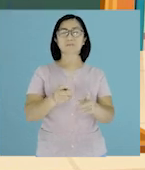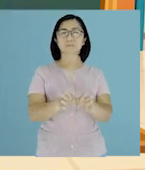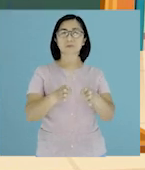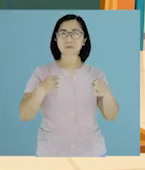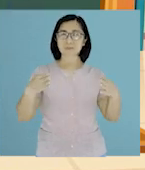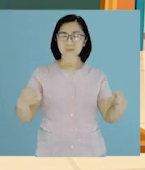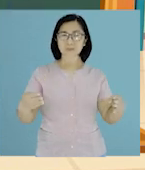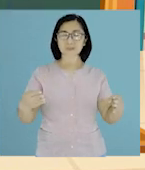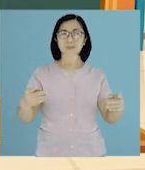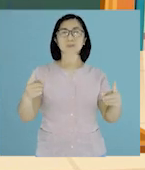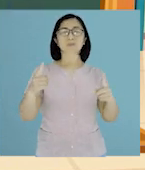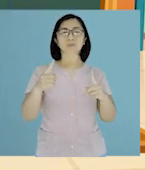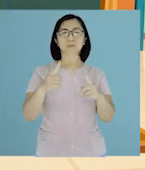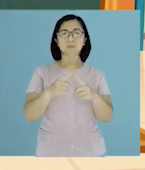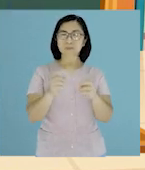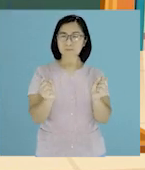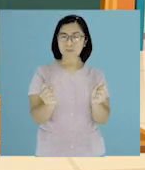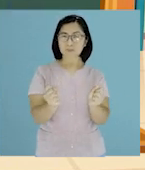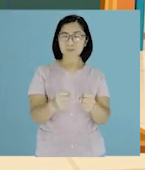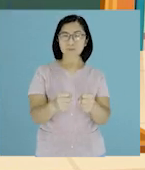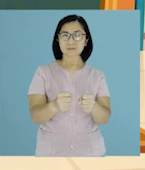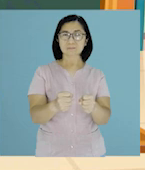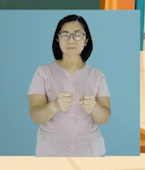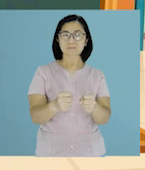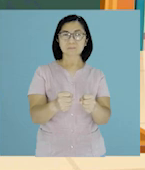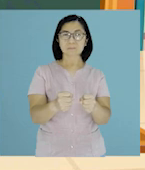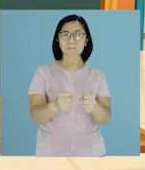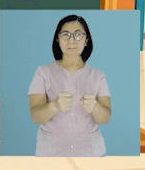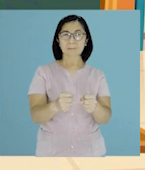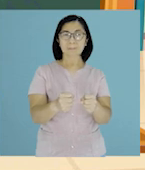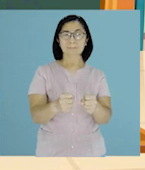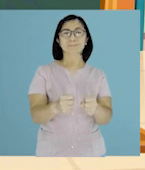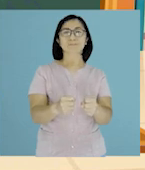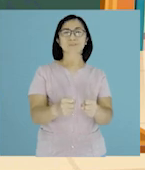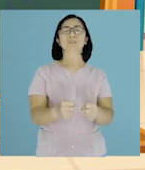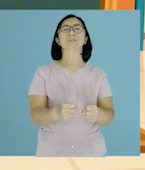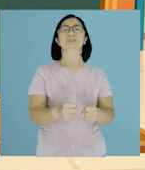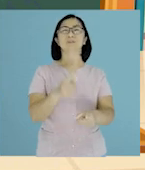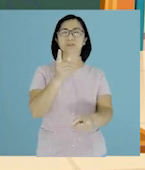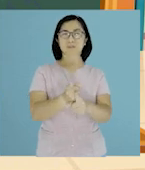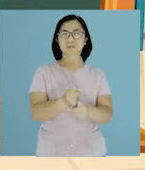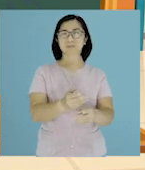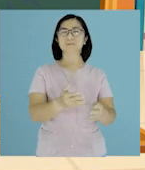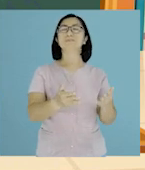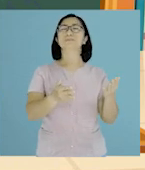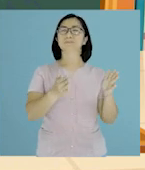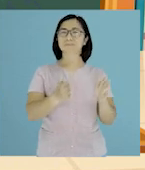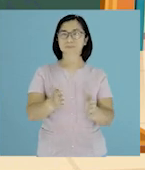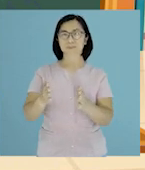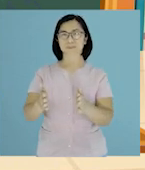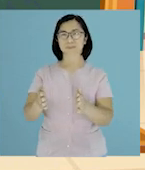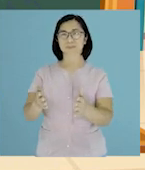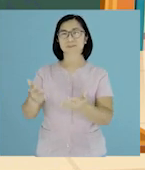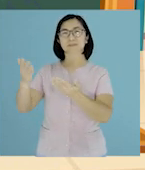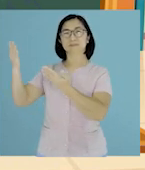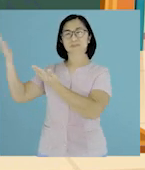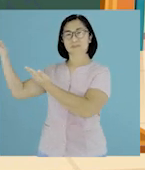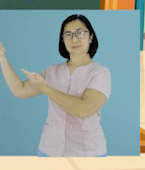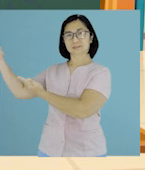sa pinakamalaki hanggang sa pinakamaliit, ganito ang tamang pagkakasunod-sunod nito.